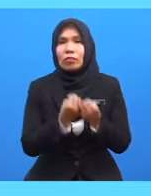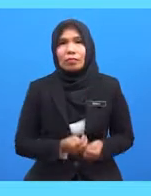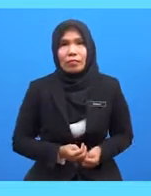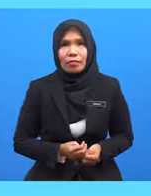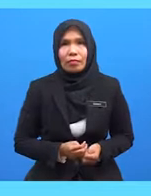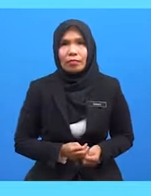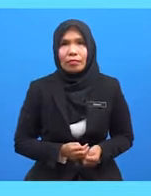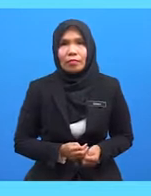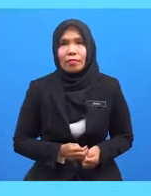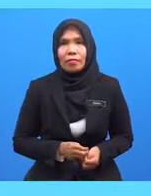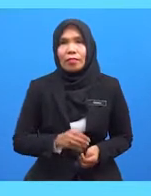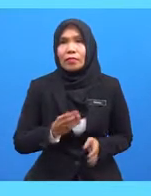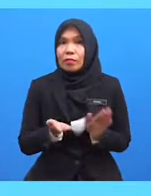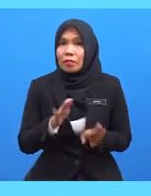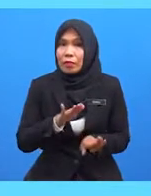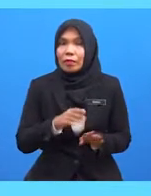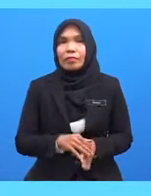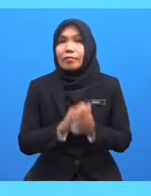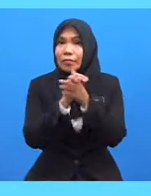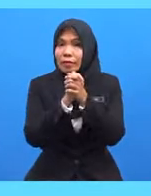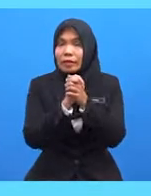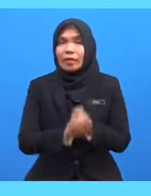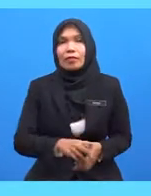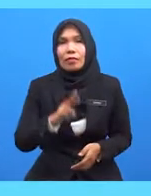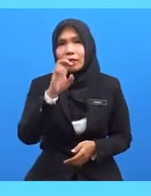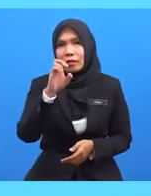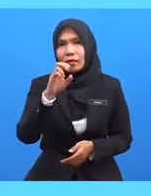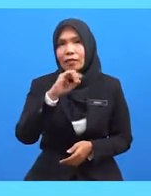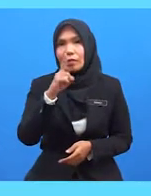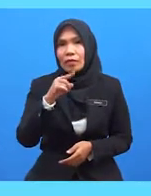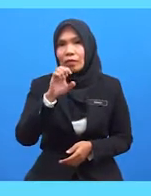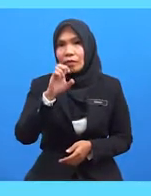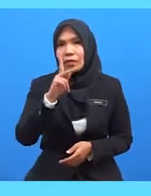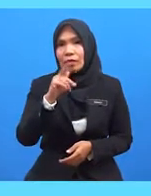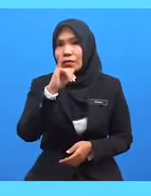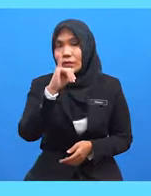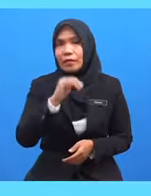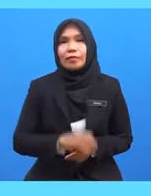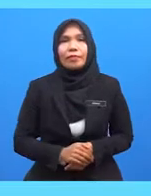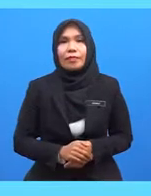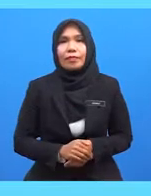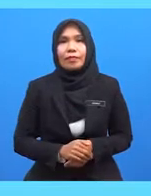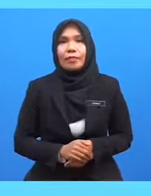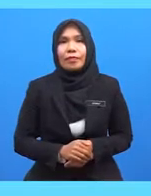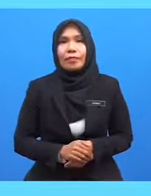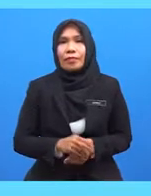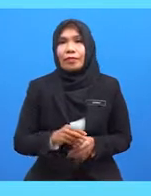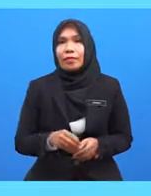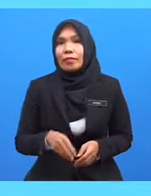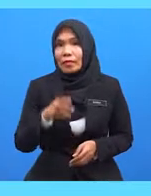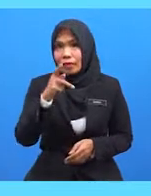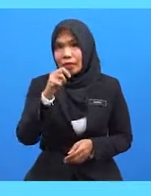umat, muhrim, maut, tahniah, rezeki, ijazah, maruah, jenazah,